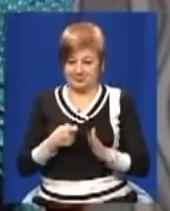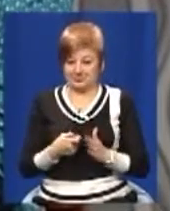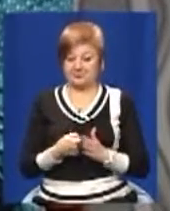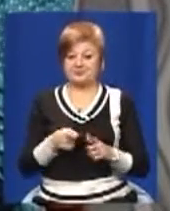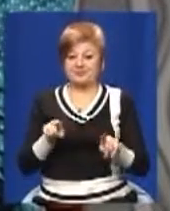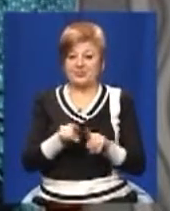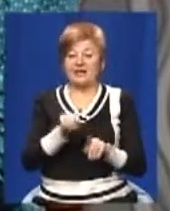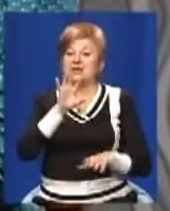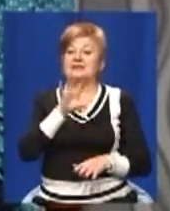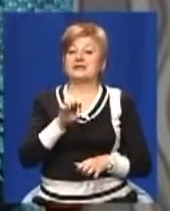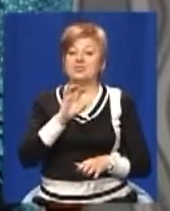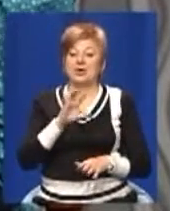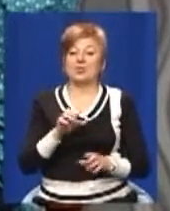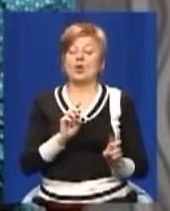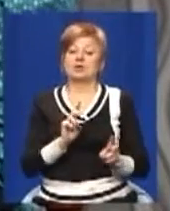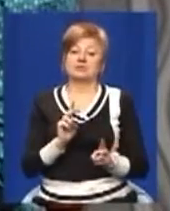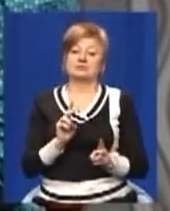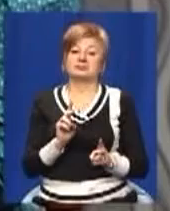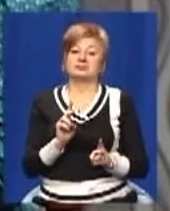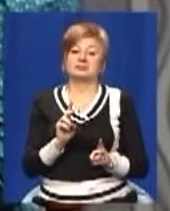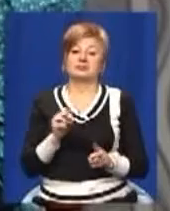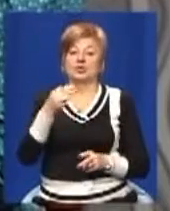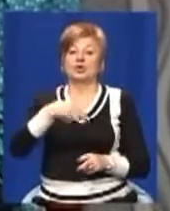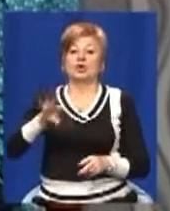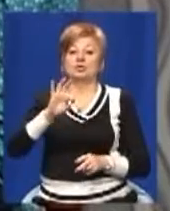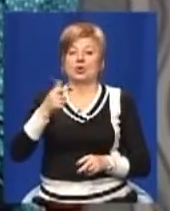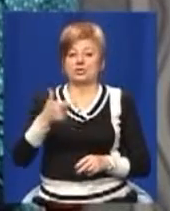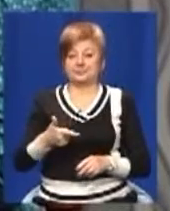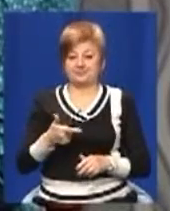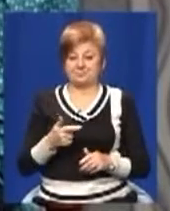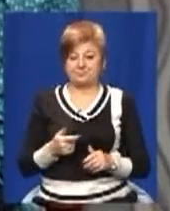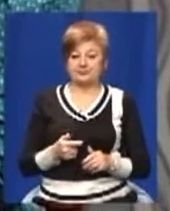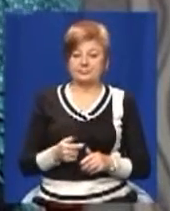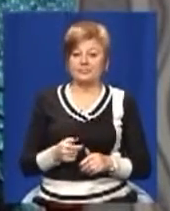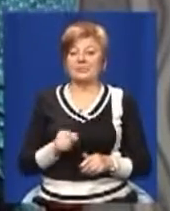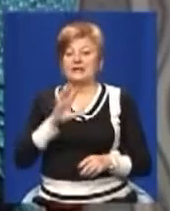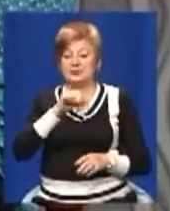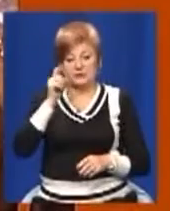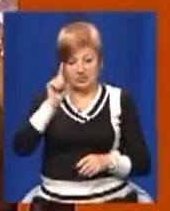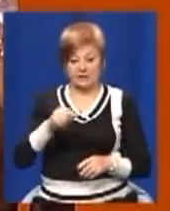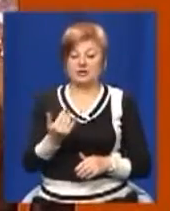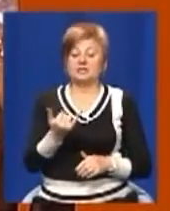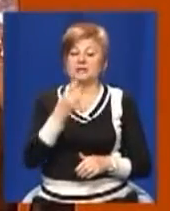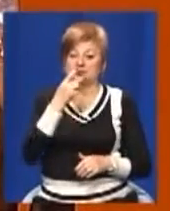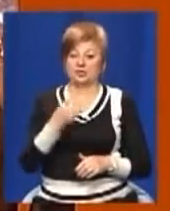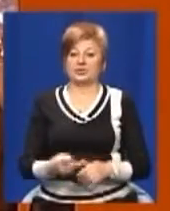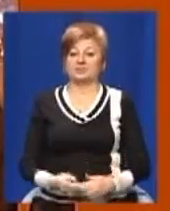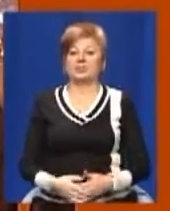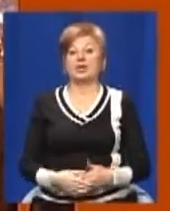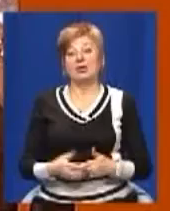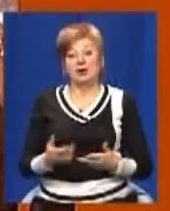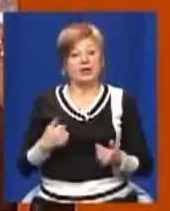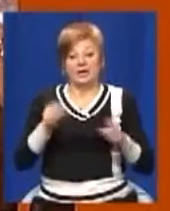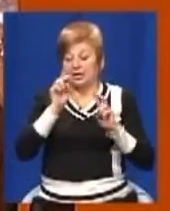таку тваринку, як дог. Чи знаєш ти щось про таку цуцика? Чи зараз хочемо довідатися про нього? А,